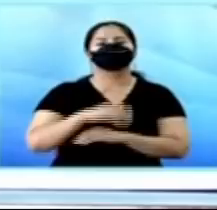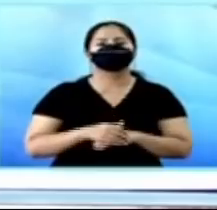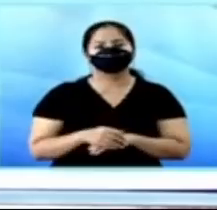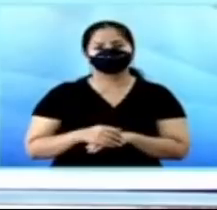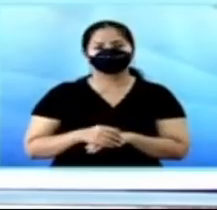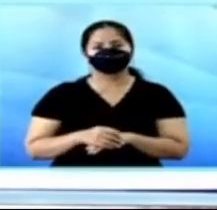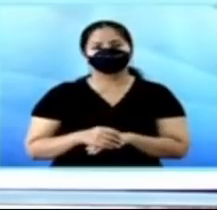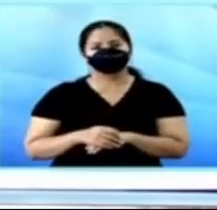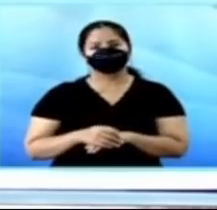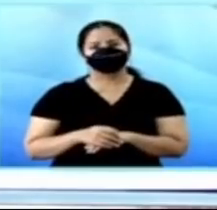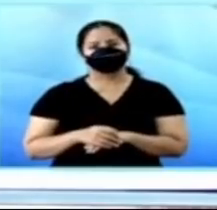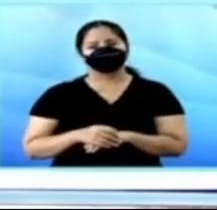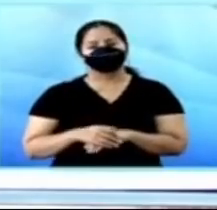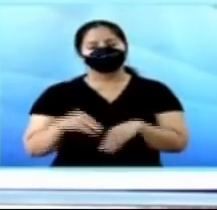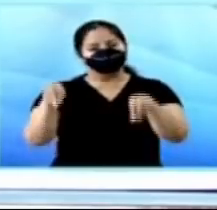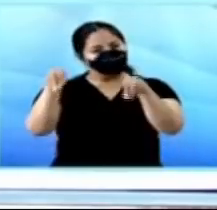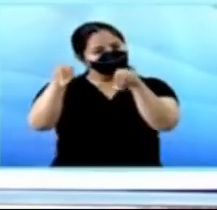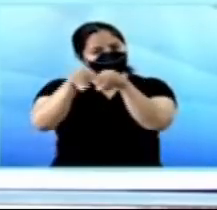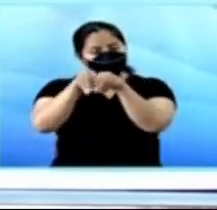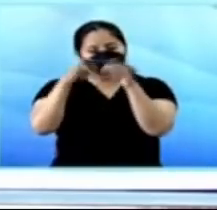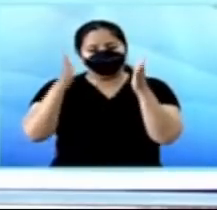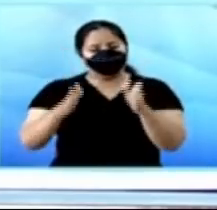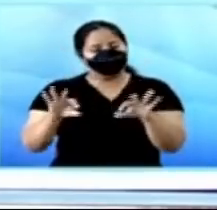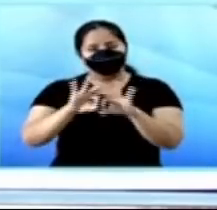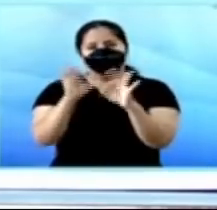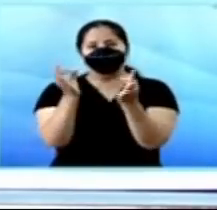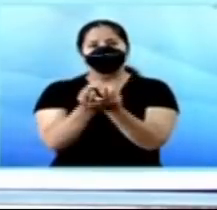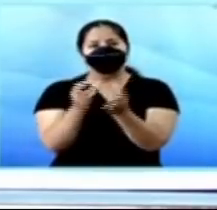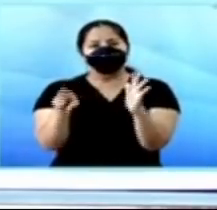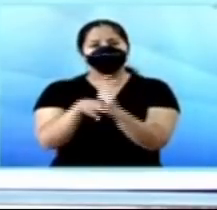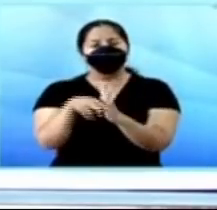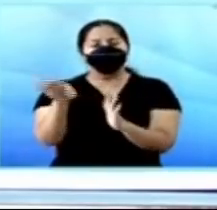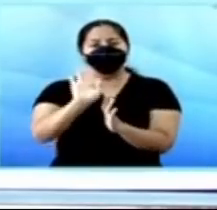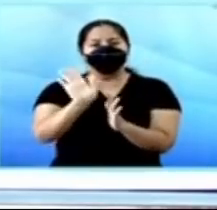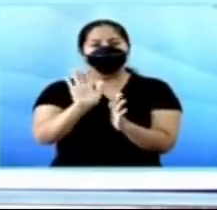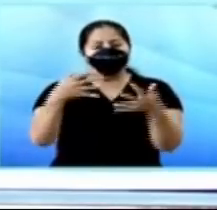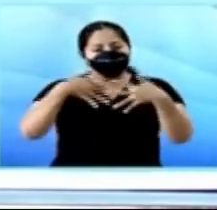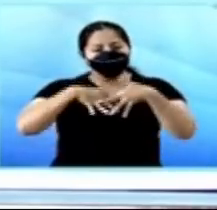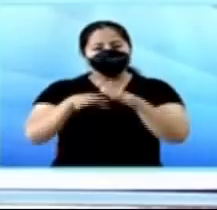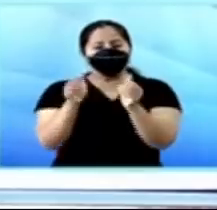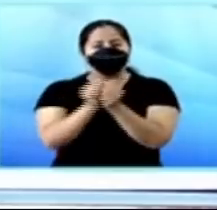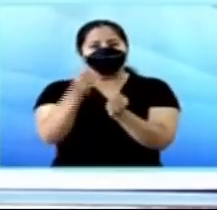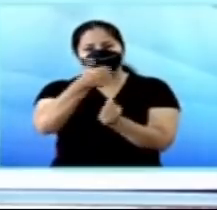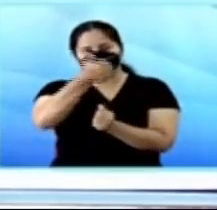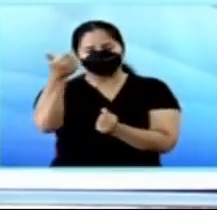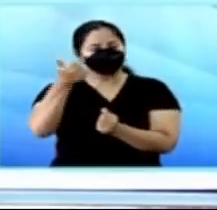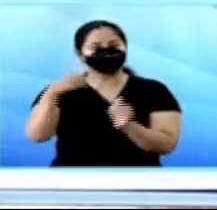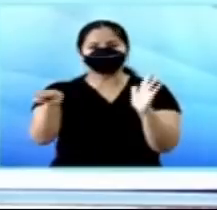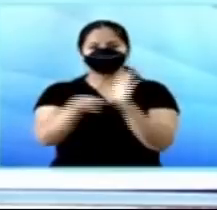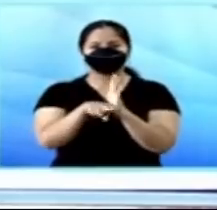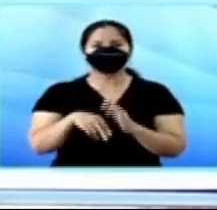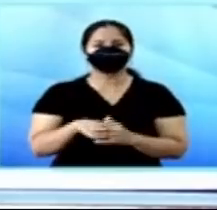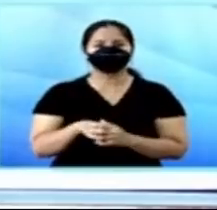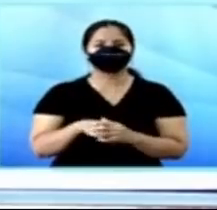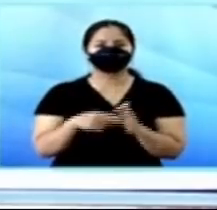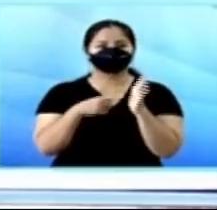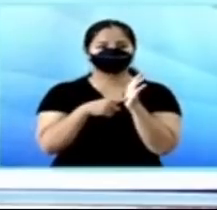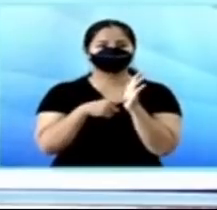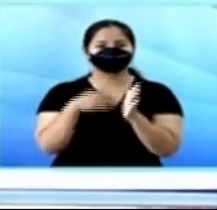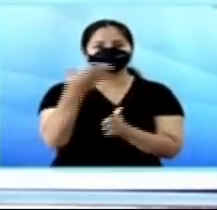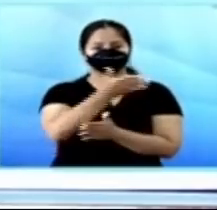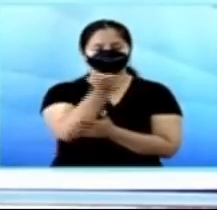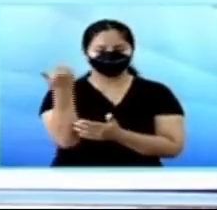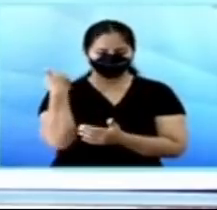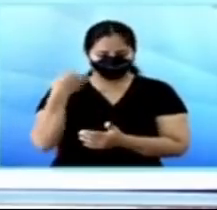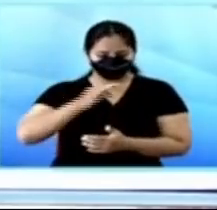การอยู่ใกล้กับคนอยู่ในครอบครัวหรือว่าเพื่อนร่วมงานเรื่องอื่นอย่างเด็ดขาดถ้าท่านมีอา